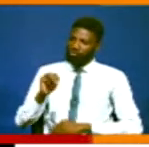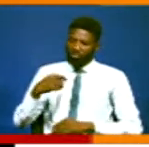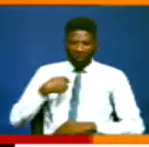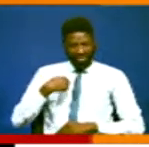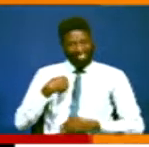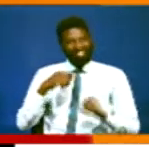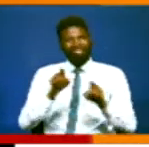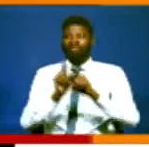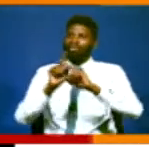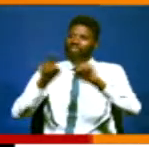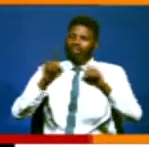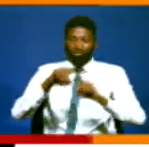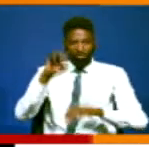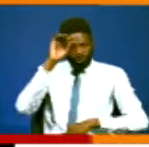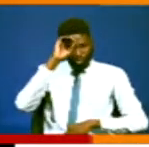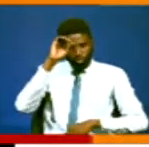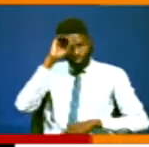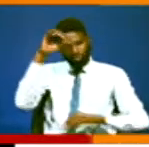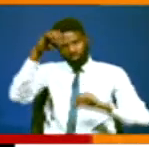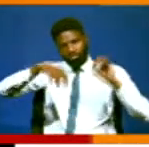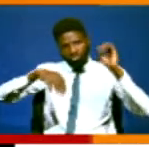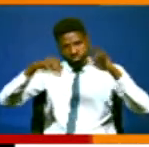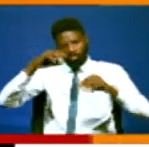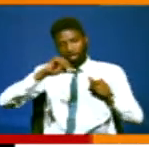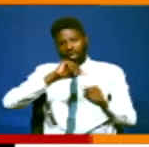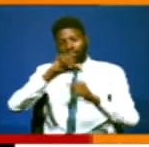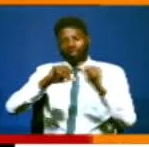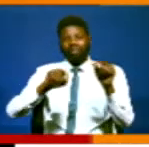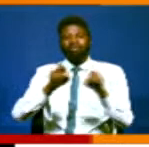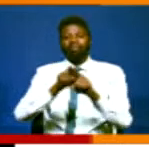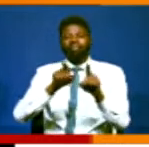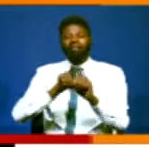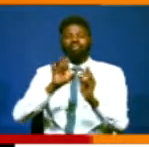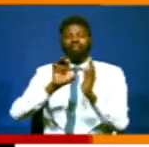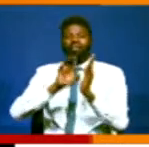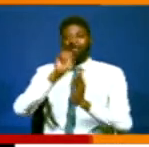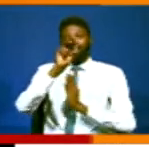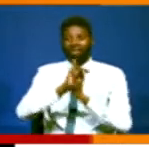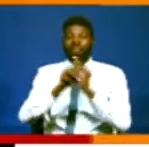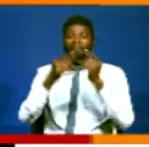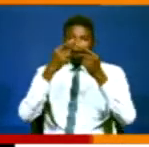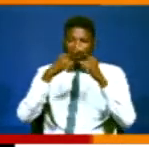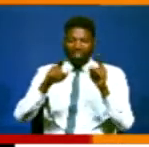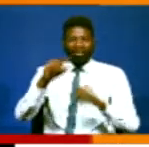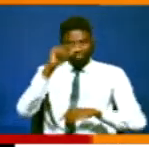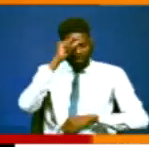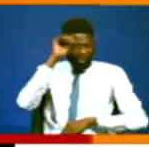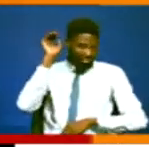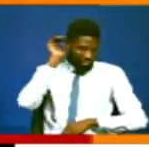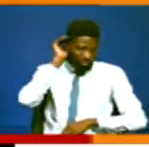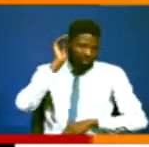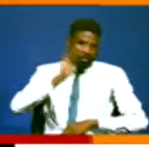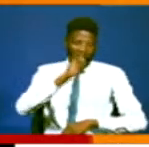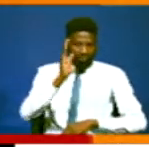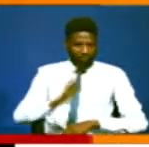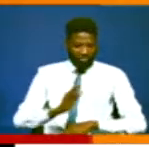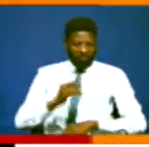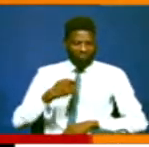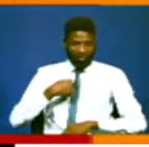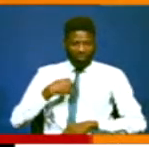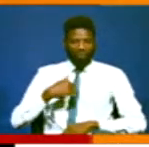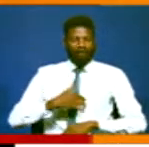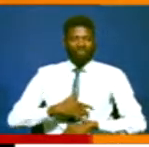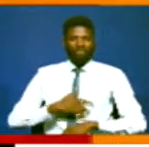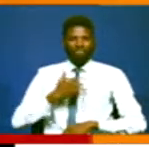wamekuwa wakitoa maoni kuhusu mtaala, lakini serikali haikusikiliza. Kwa hivyo nafikiri serikali inafaa kufungua sikio zaidi, kusikiliza wataalamu mbalimbali,